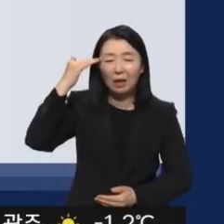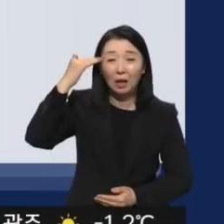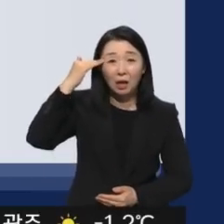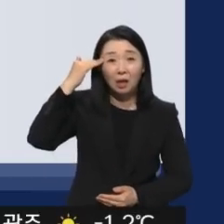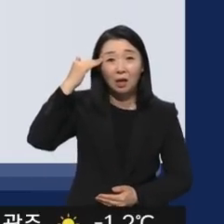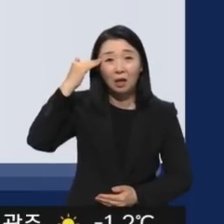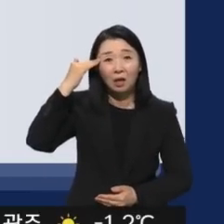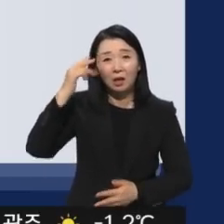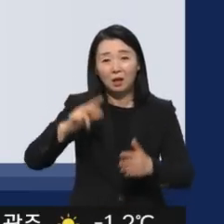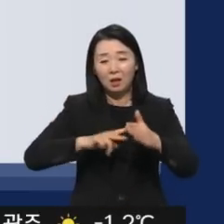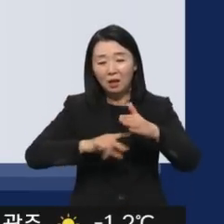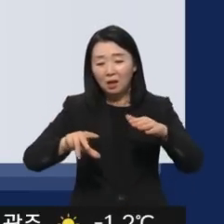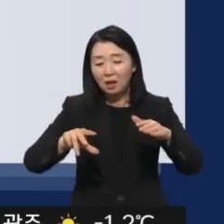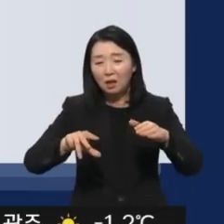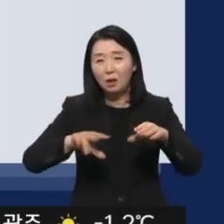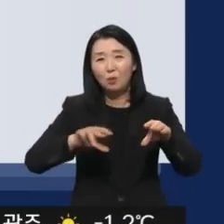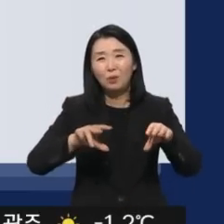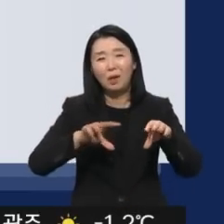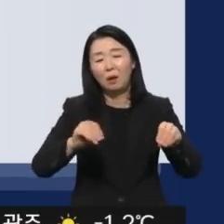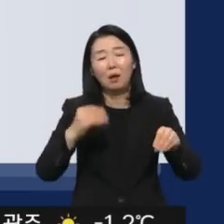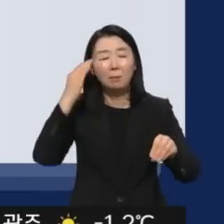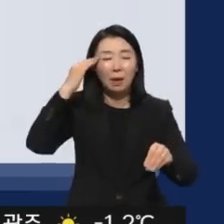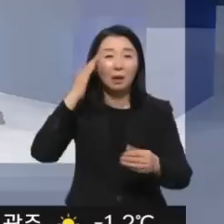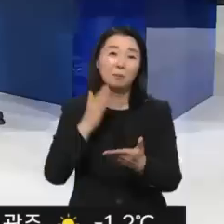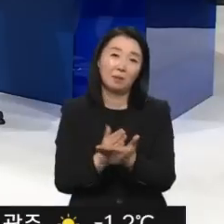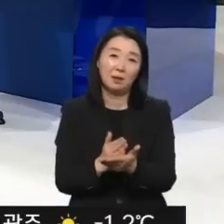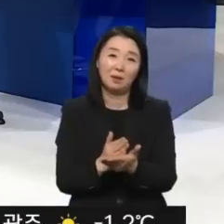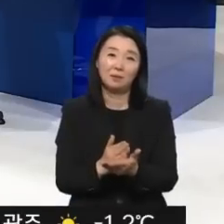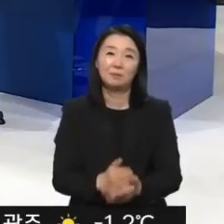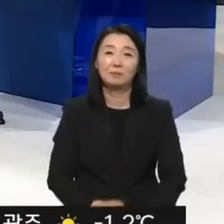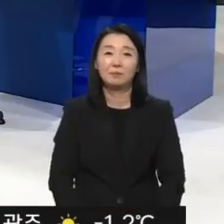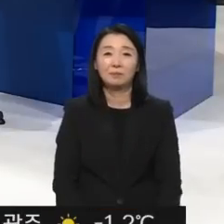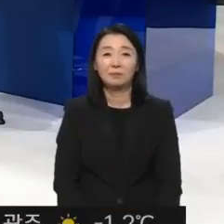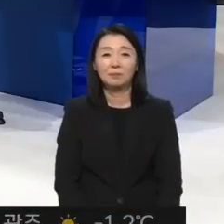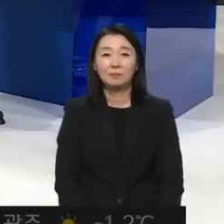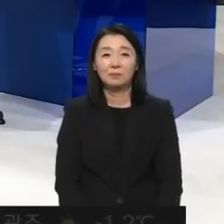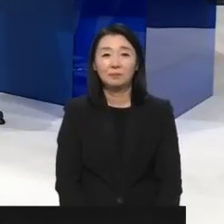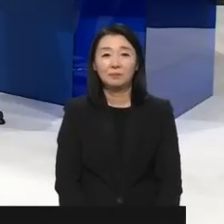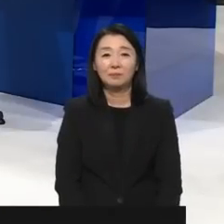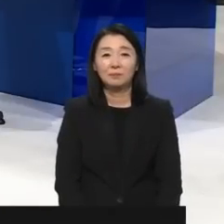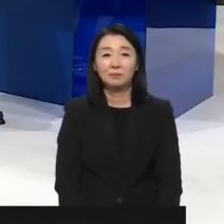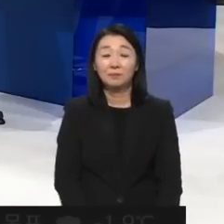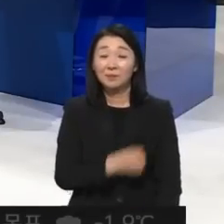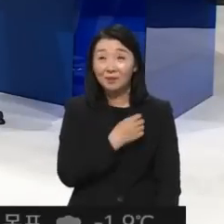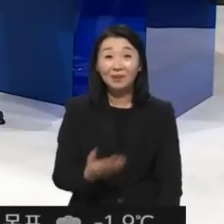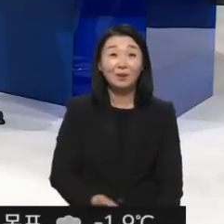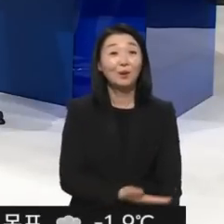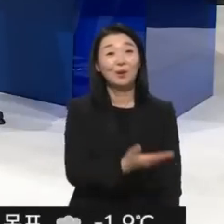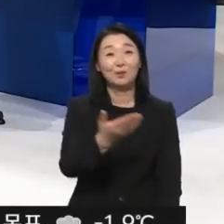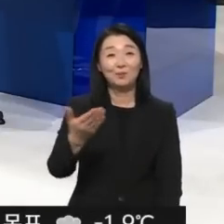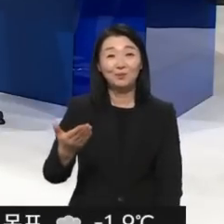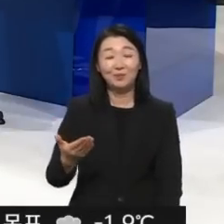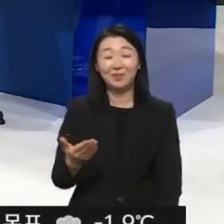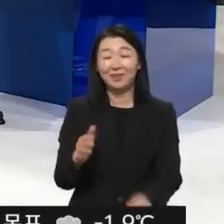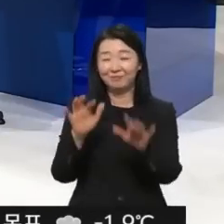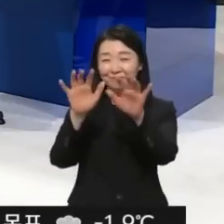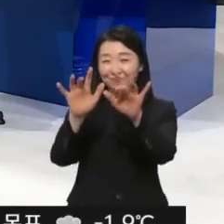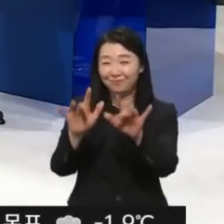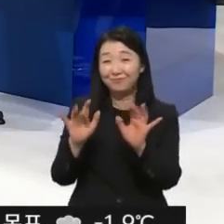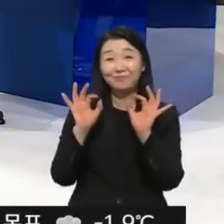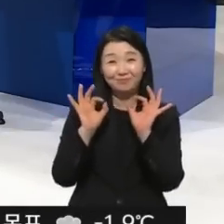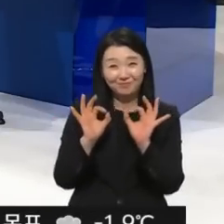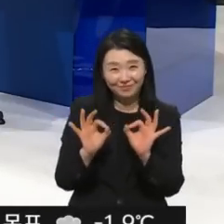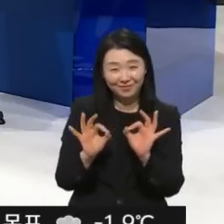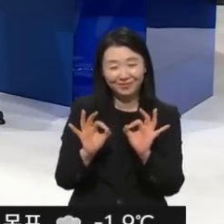통행과 전동차 운행을 억지로 방해해서야 되겠는가라고 하셨습니다. 네, 이어서 정의원분들께서 실시간으로